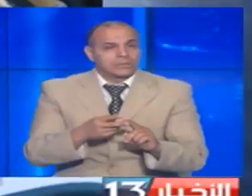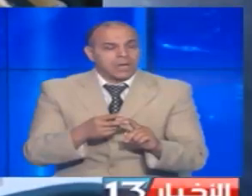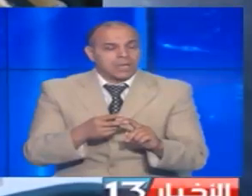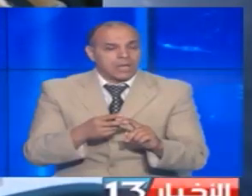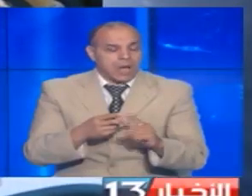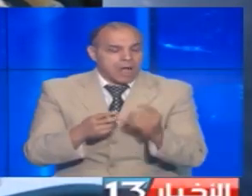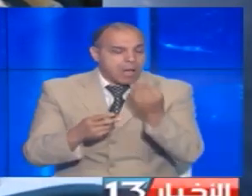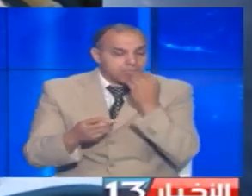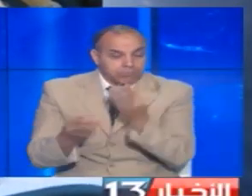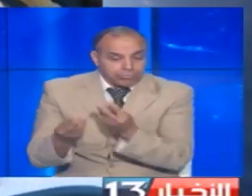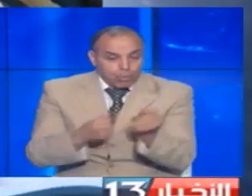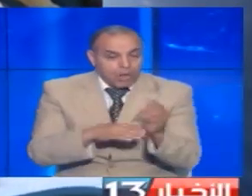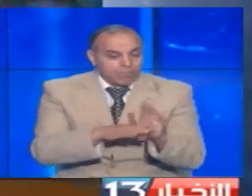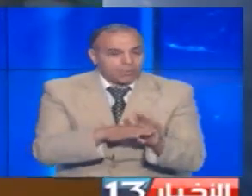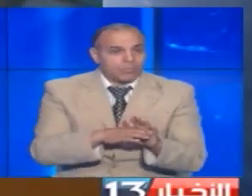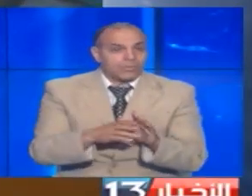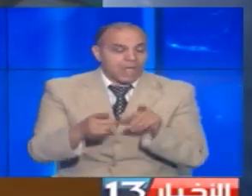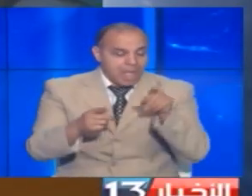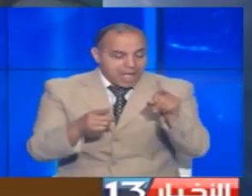الطبيعيه